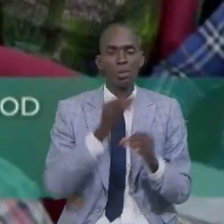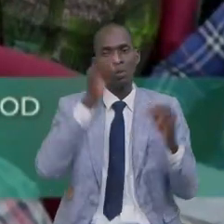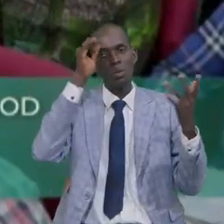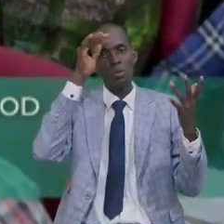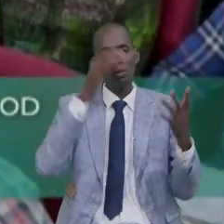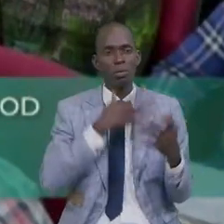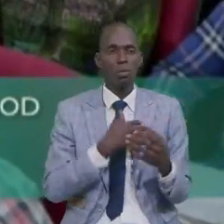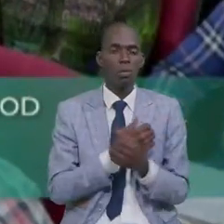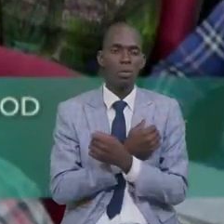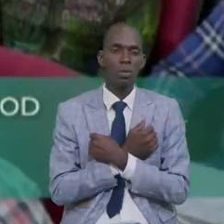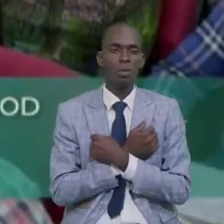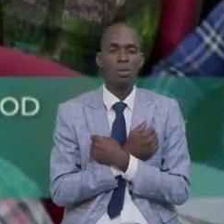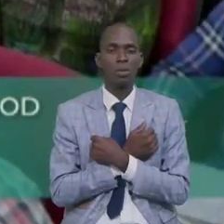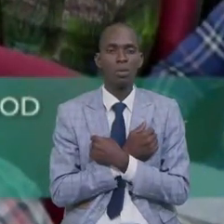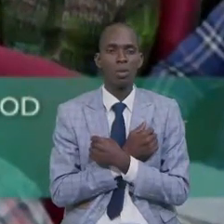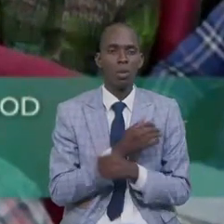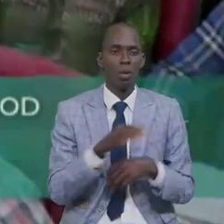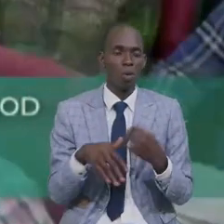foi, l'espérance et la charité.